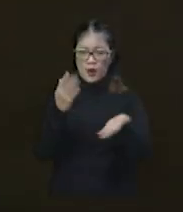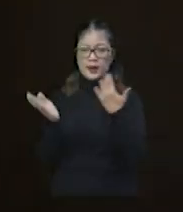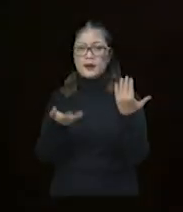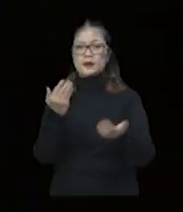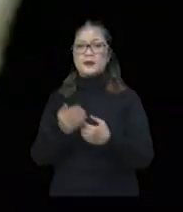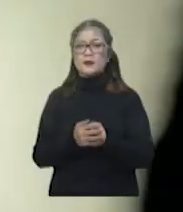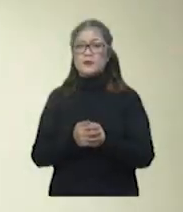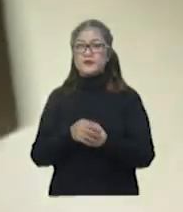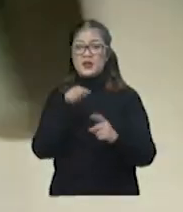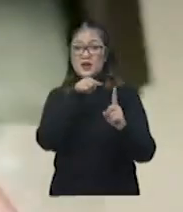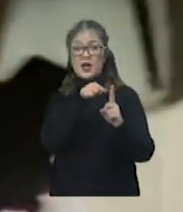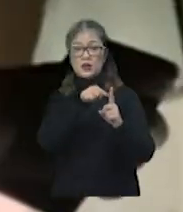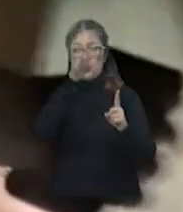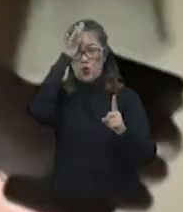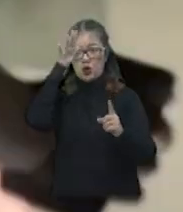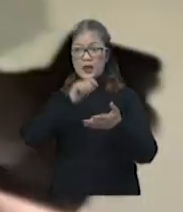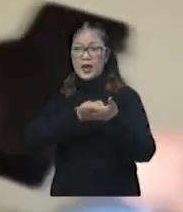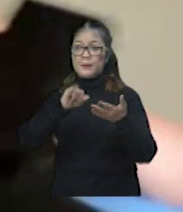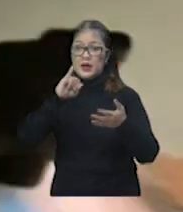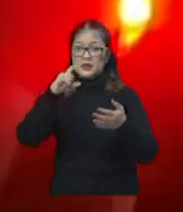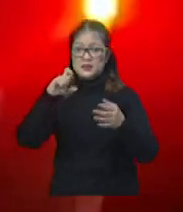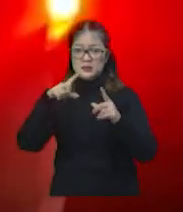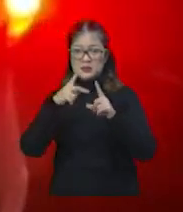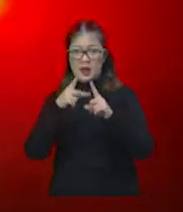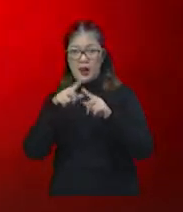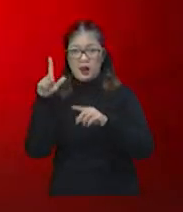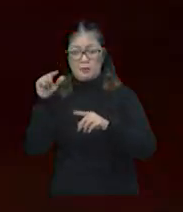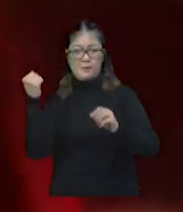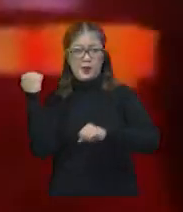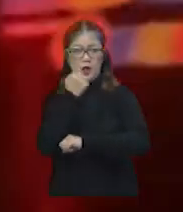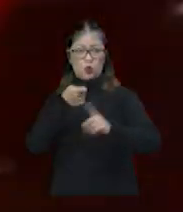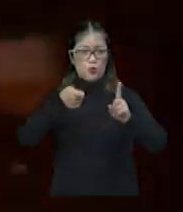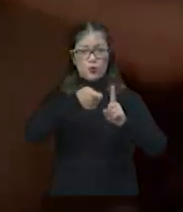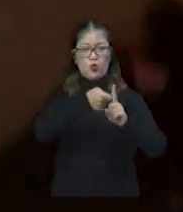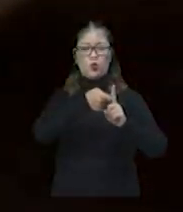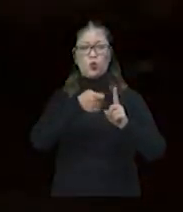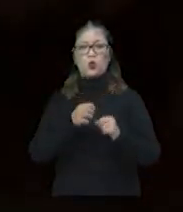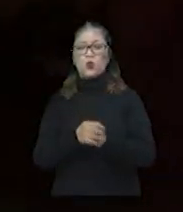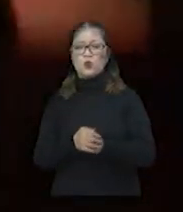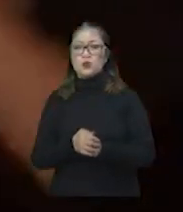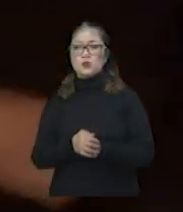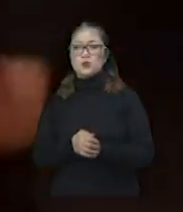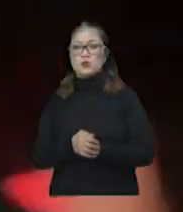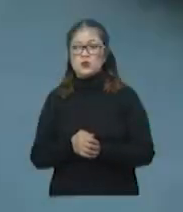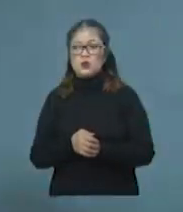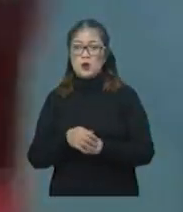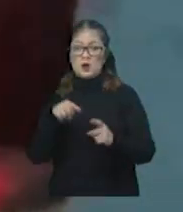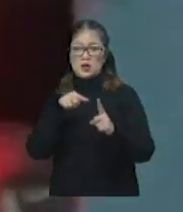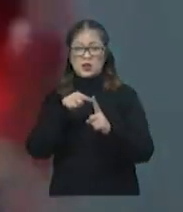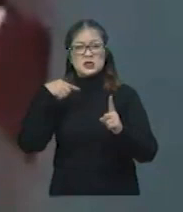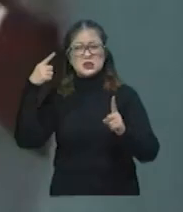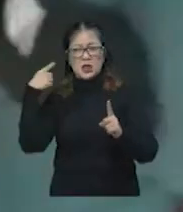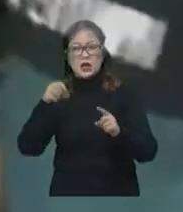pelaku penusukan terhadap gadis cilik di Cimahi, Jawa Barat. Ical akhirnya tertangkap setelah berpindah-pindah ke sejumlah lokasi persembunyian. Karena